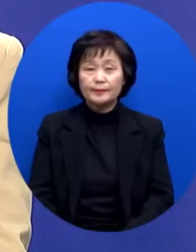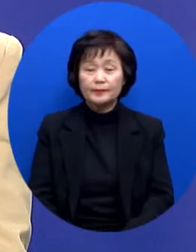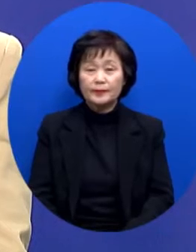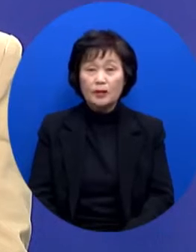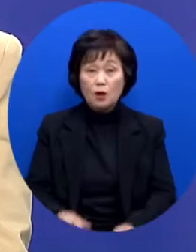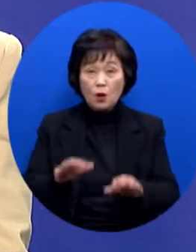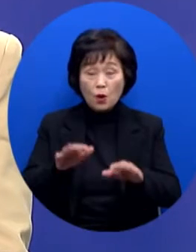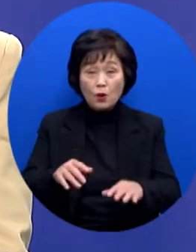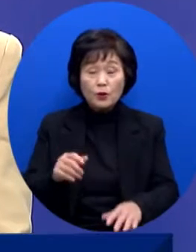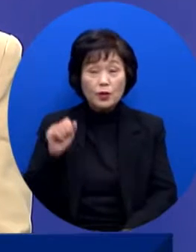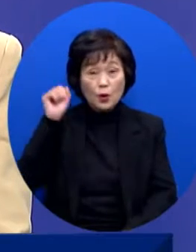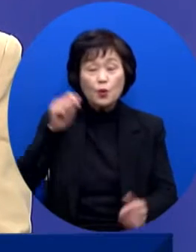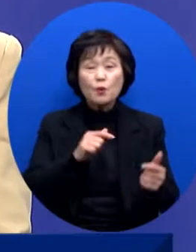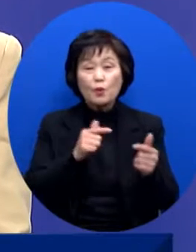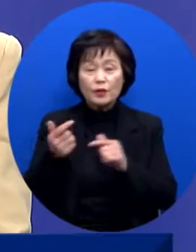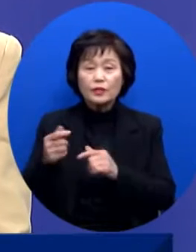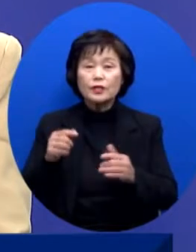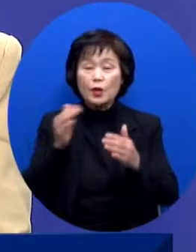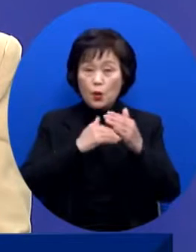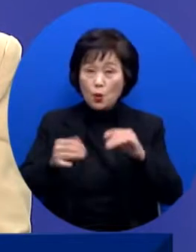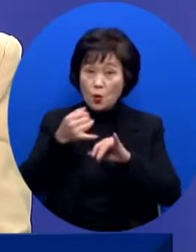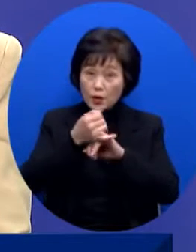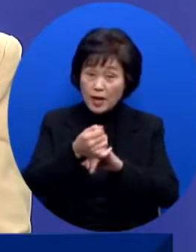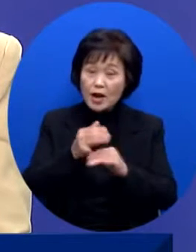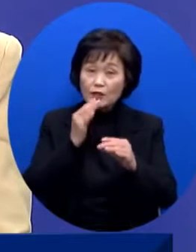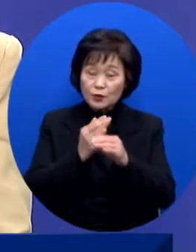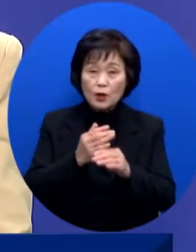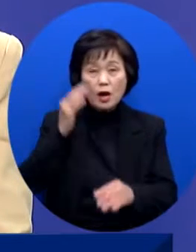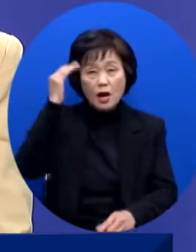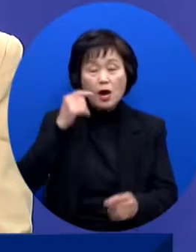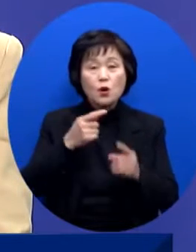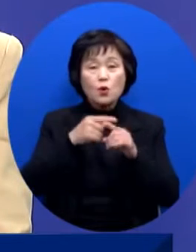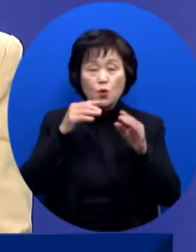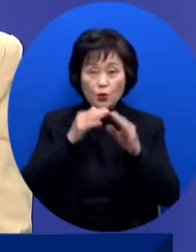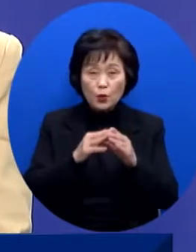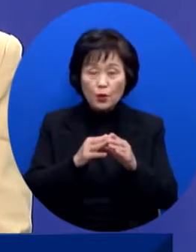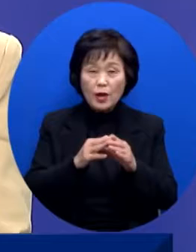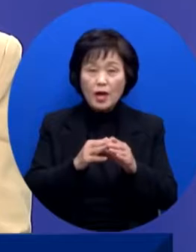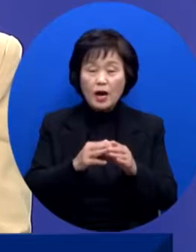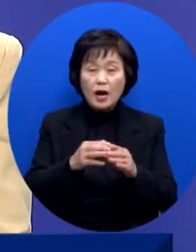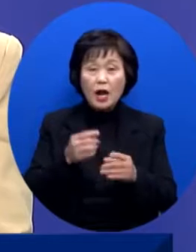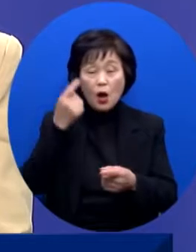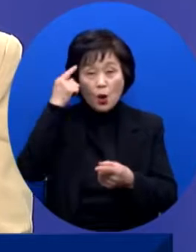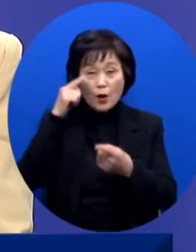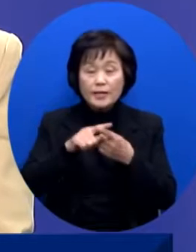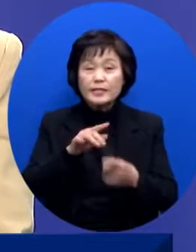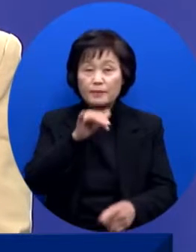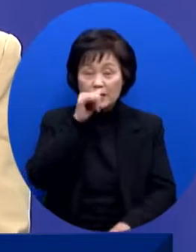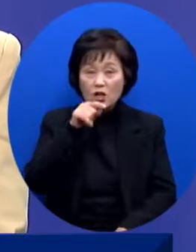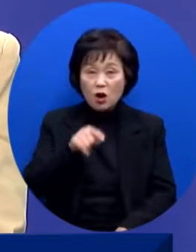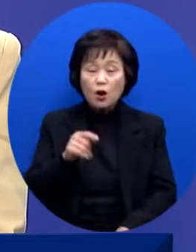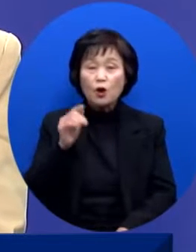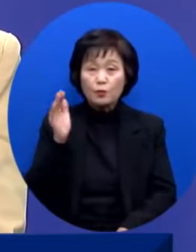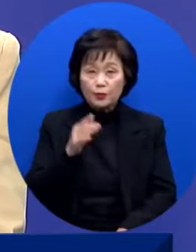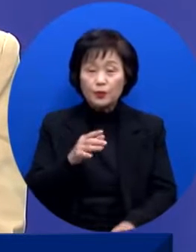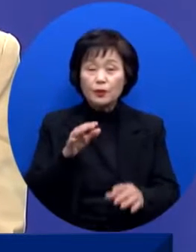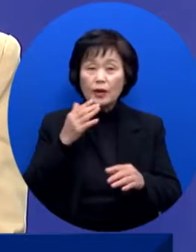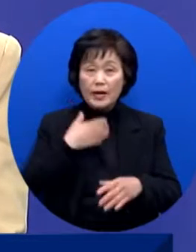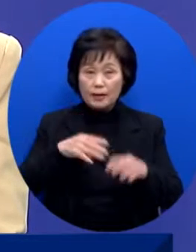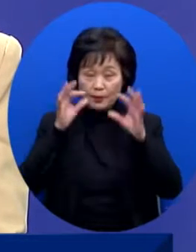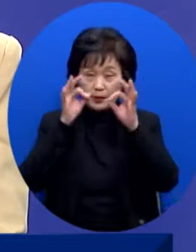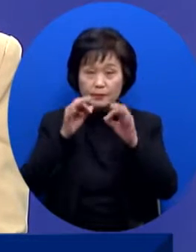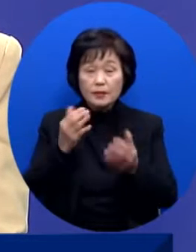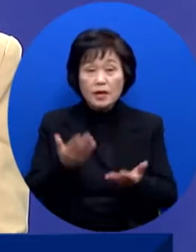오늘은 대선 후보들의 공약 가운데 한국교회가 주목하고 있는 0 약부터 점검해 보겠습니다 차별금지 법과